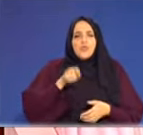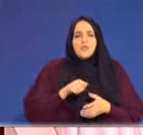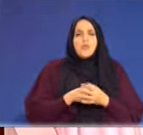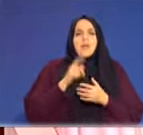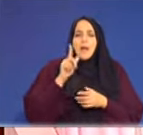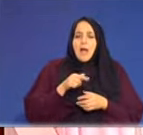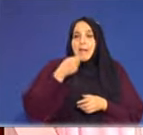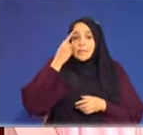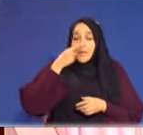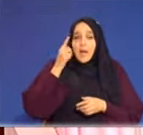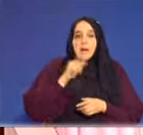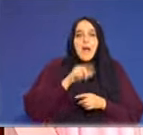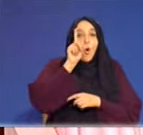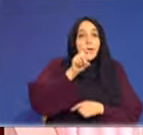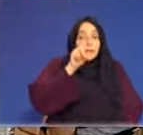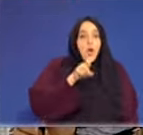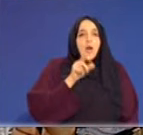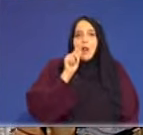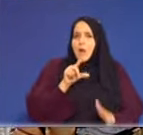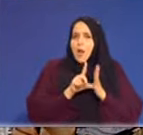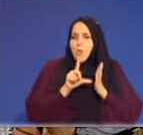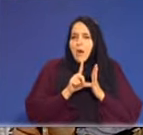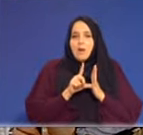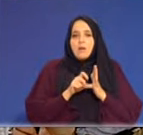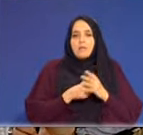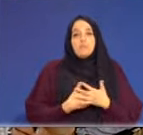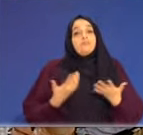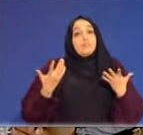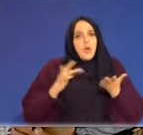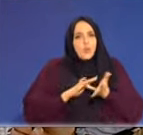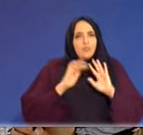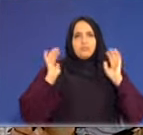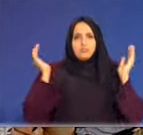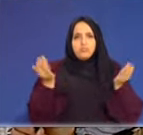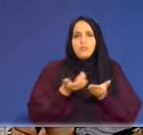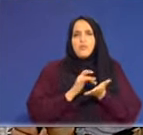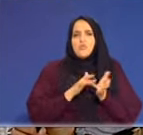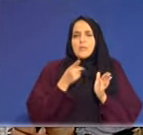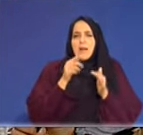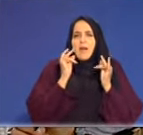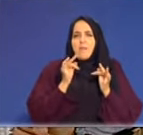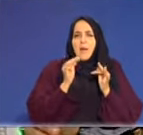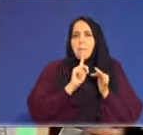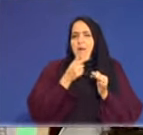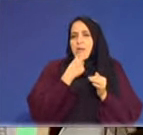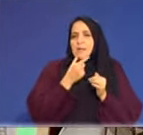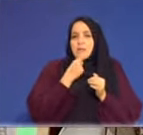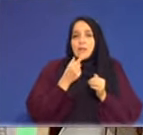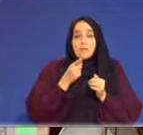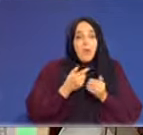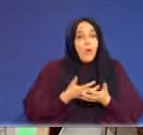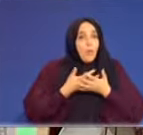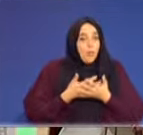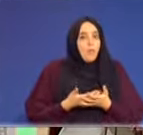خبراء، هناك محققون، هناك قوانين، هناك كل هذا الأمر ليس هينا بصراحة، نعم. يعني